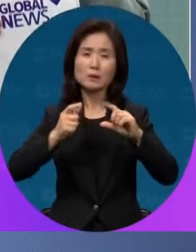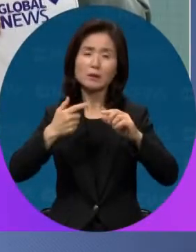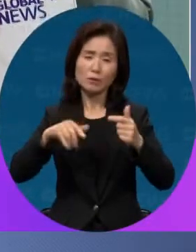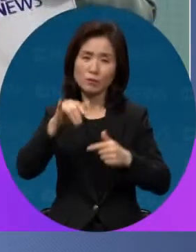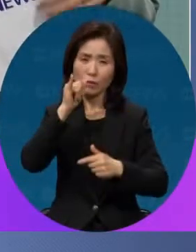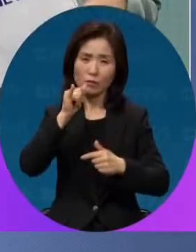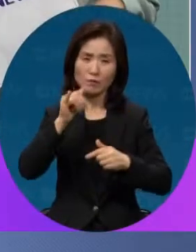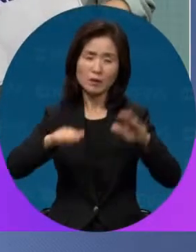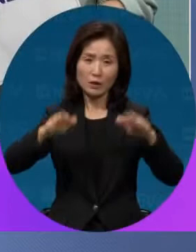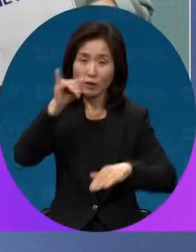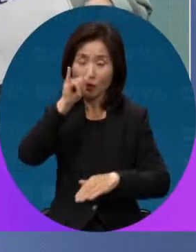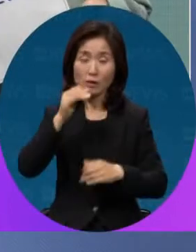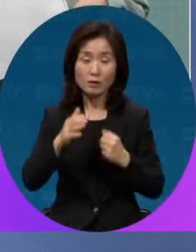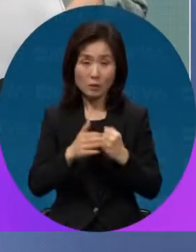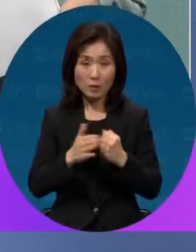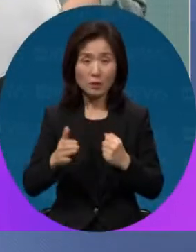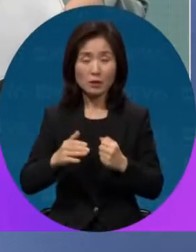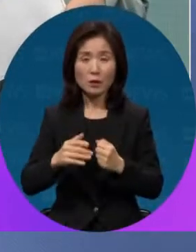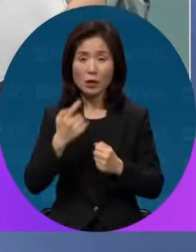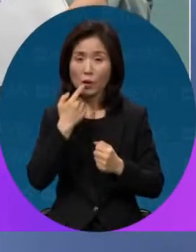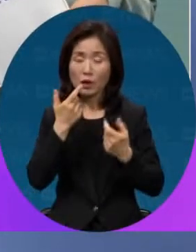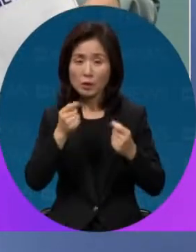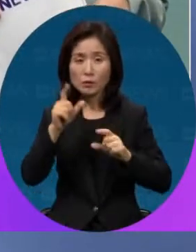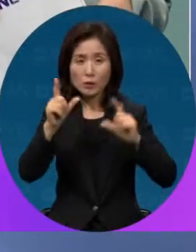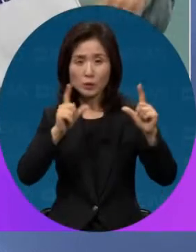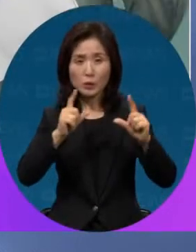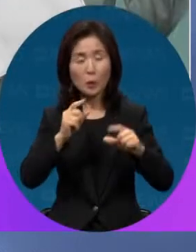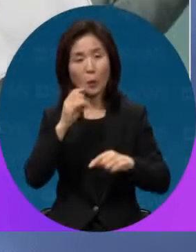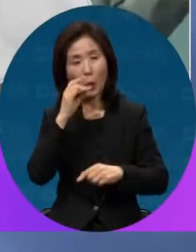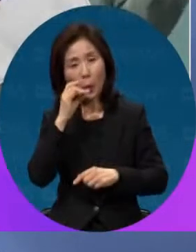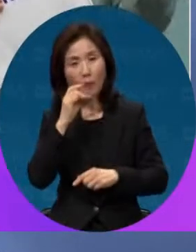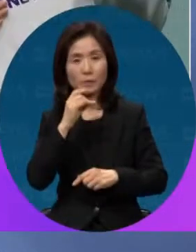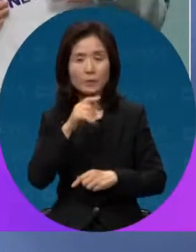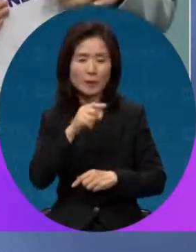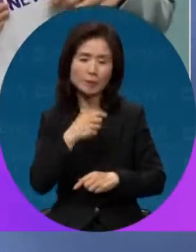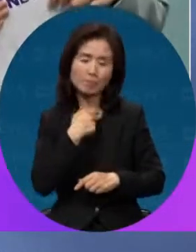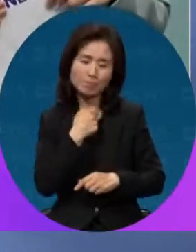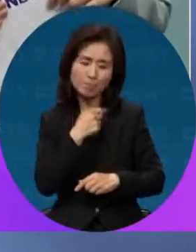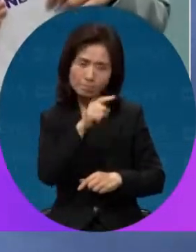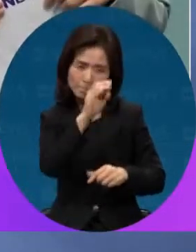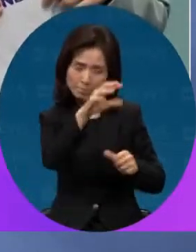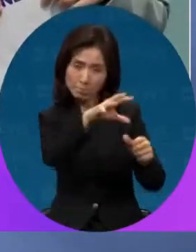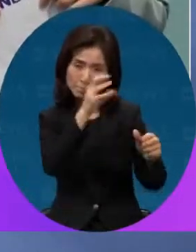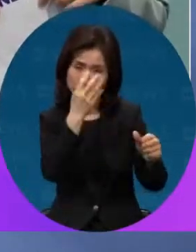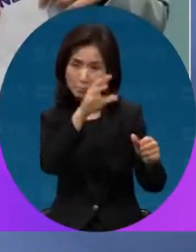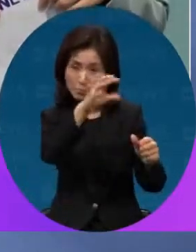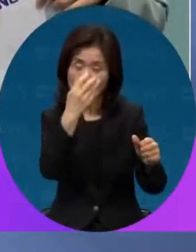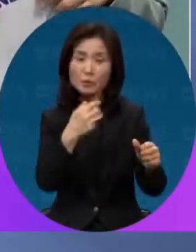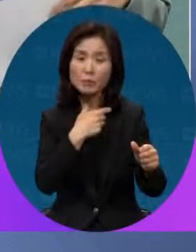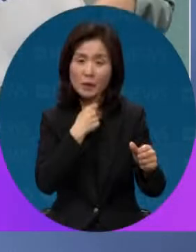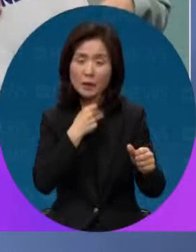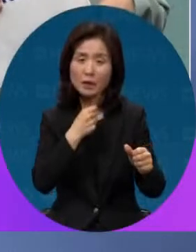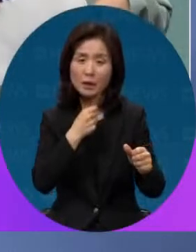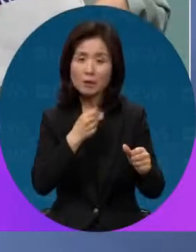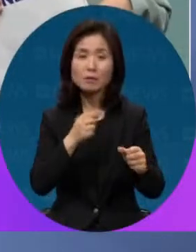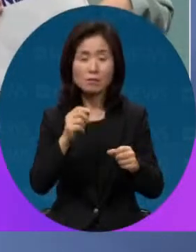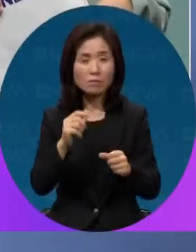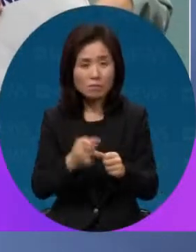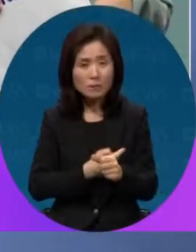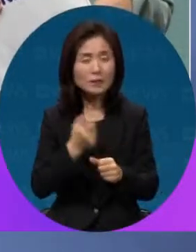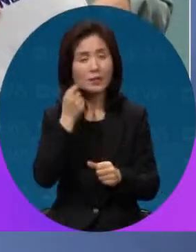겁니다 이렇다 보니까 이런 점들이 호감이 나 선망의 대상으로 비쳐져 인기가 많을 것이란 분석이 나오고